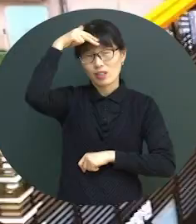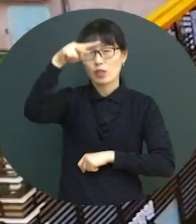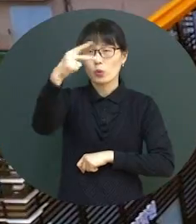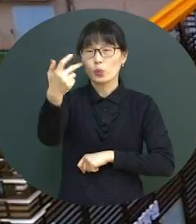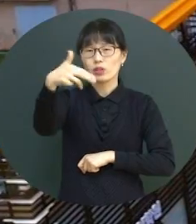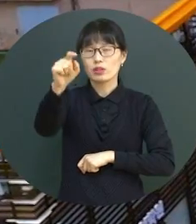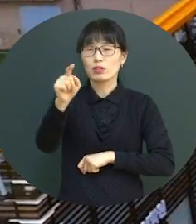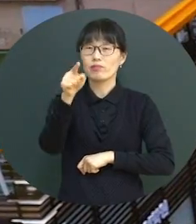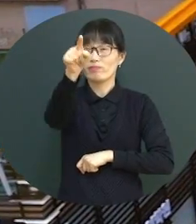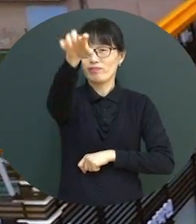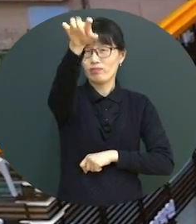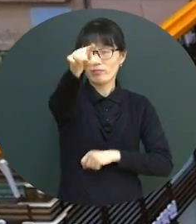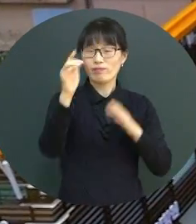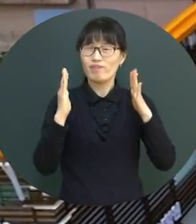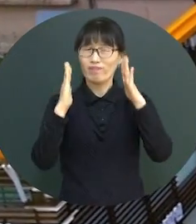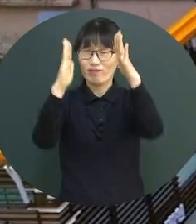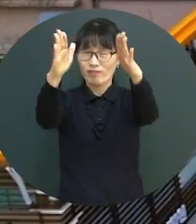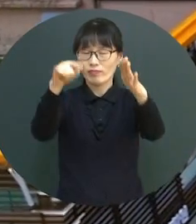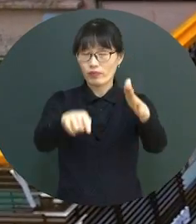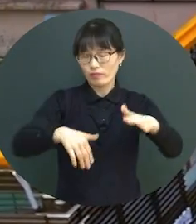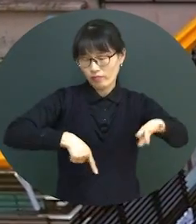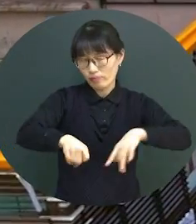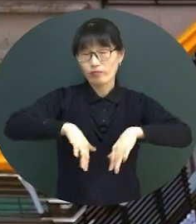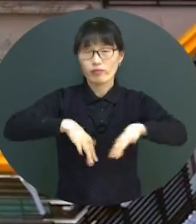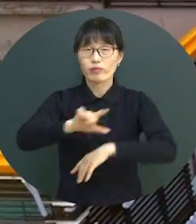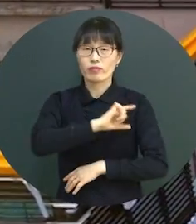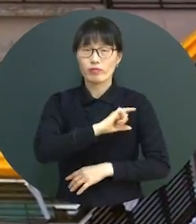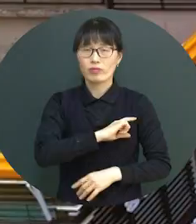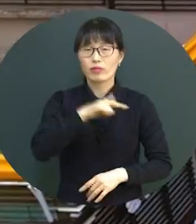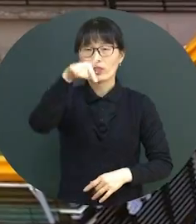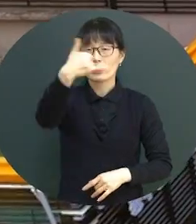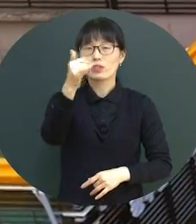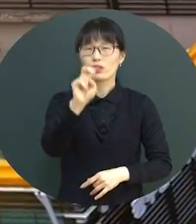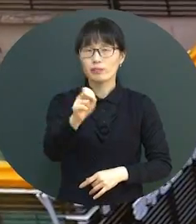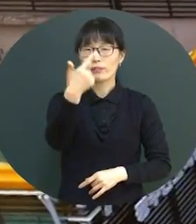구도청 방면을 바라보면 보이는 도로가 금남로입니다.